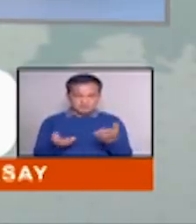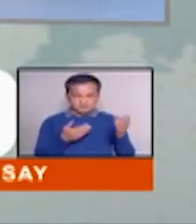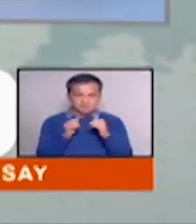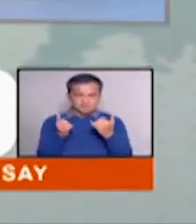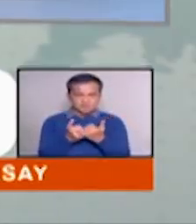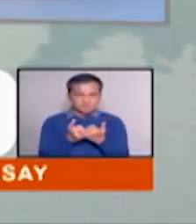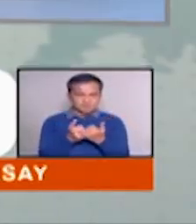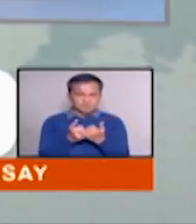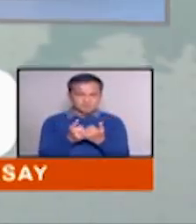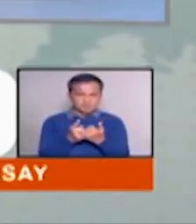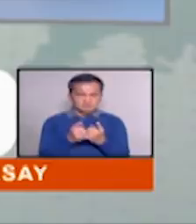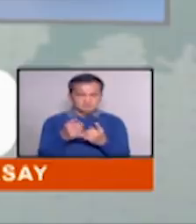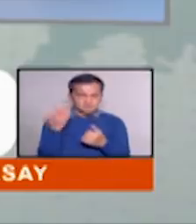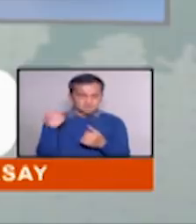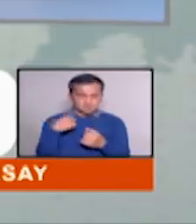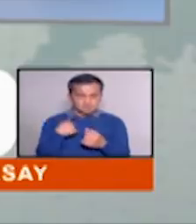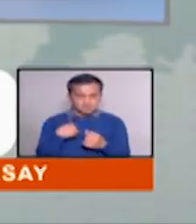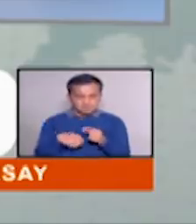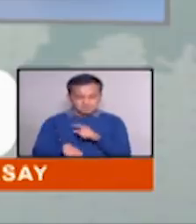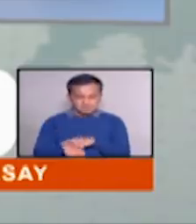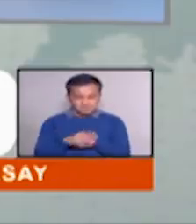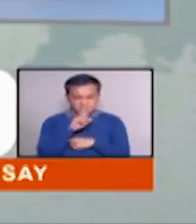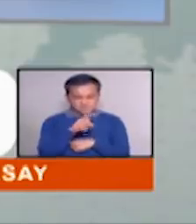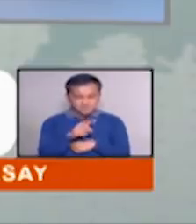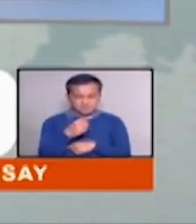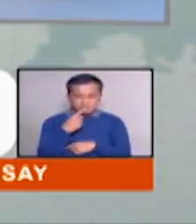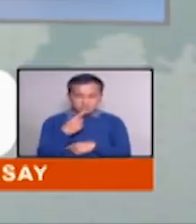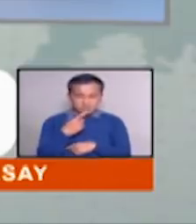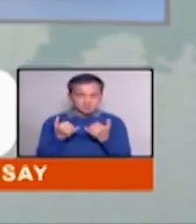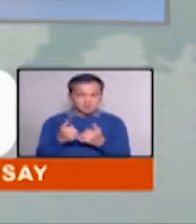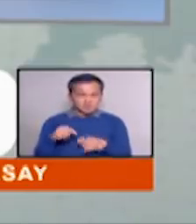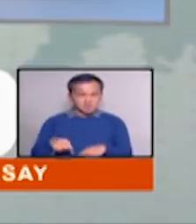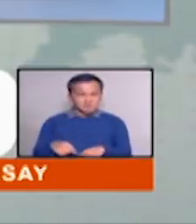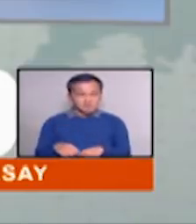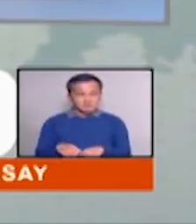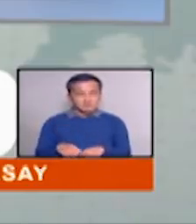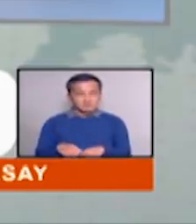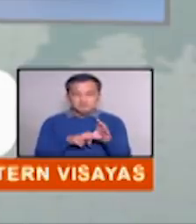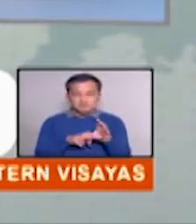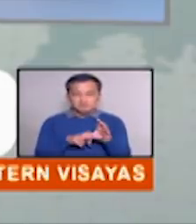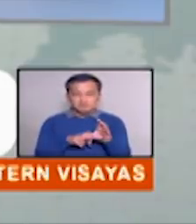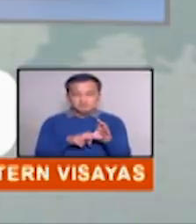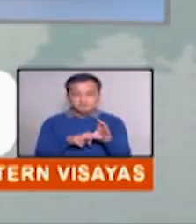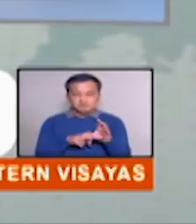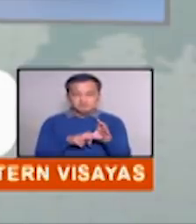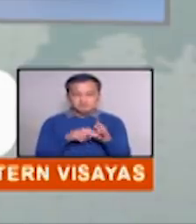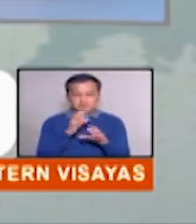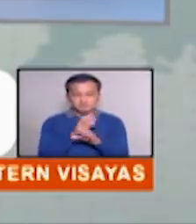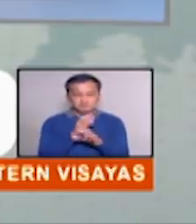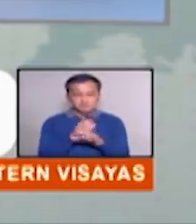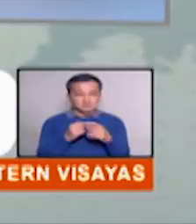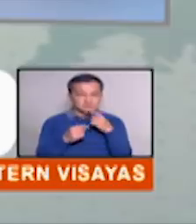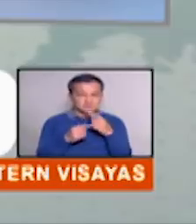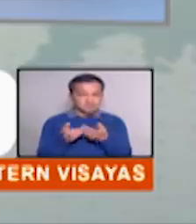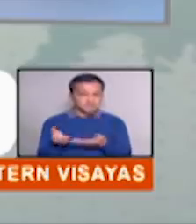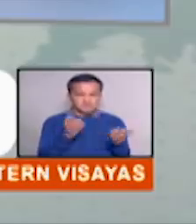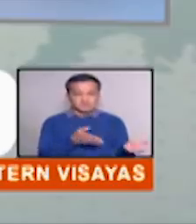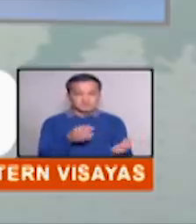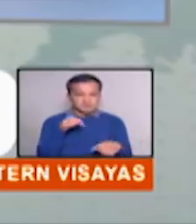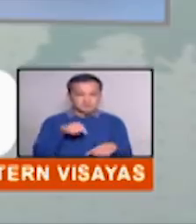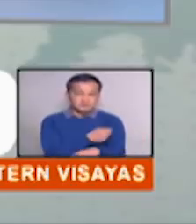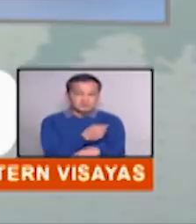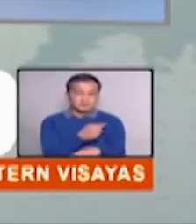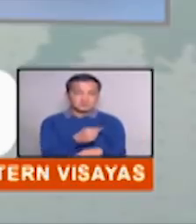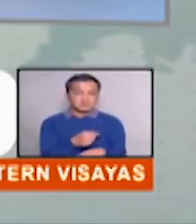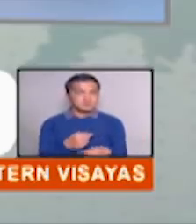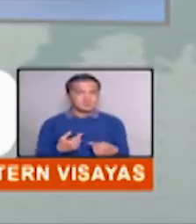agency. Kasi nung time na nagtanong ako, sabi niya wala po ako agency dito. Eh nung nakasakay po ako sa sasakyan. Sabi niya, dadali niya daw ako dito.